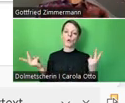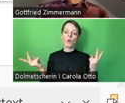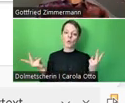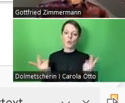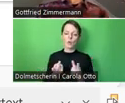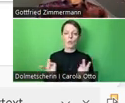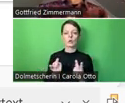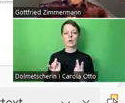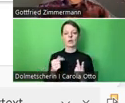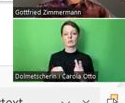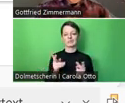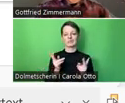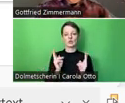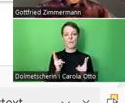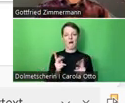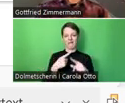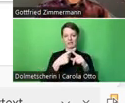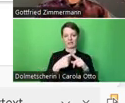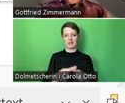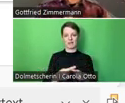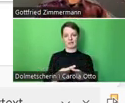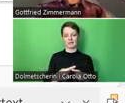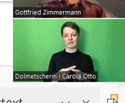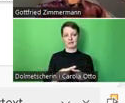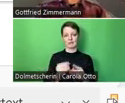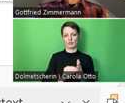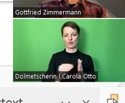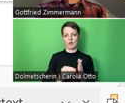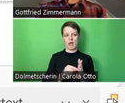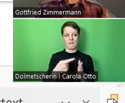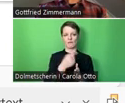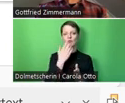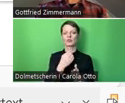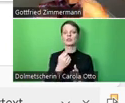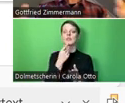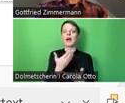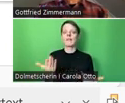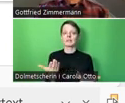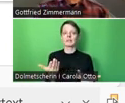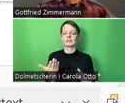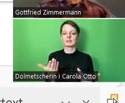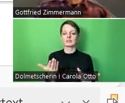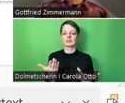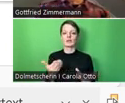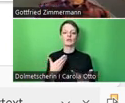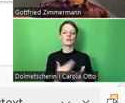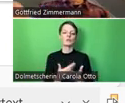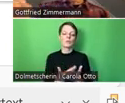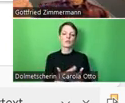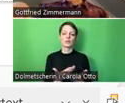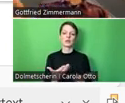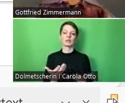im normalen Text des Dokuments beschreiben, was Sie ausdrücken. Nämlich könnte ja sein, Sie möchten